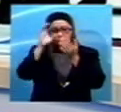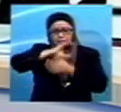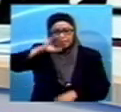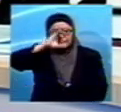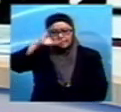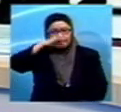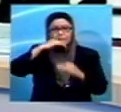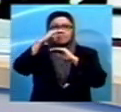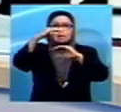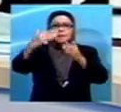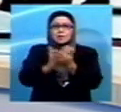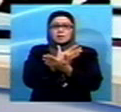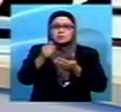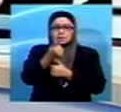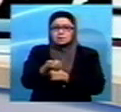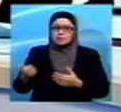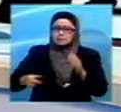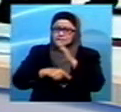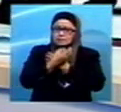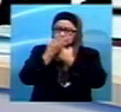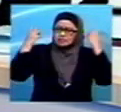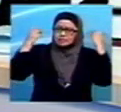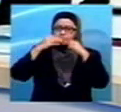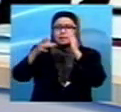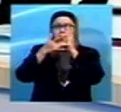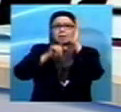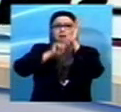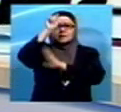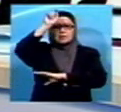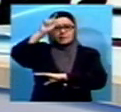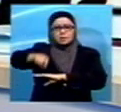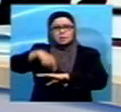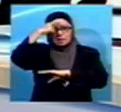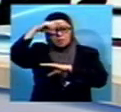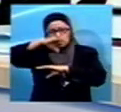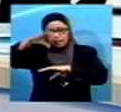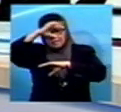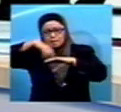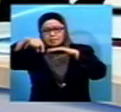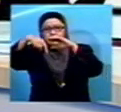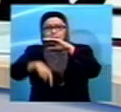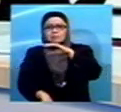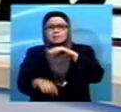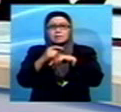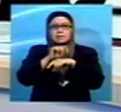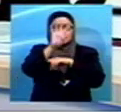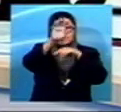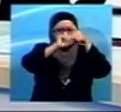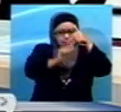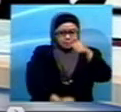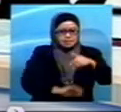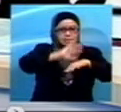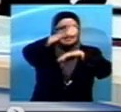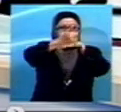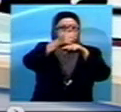canggih dan berteknologi tinggi diperlukan untuk pencarian di laut dalam empat cadangan kolase yang gitu bukan untuk pencarian pesawat